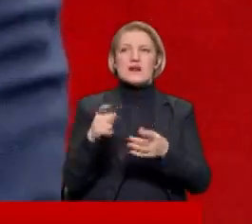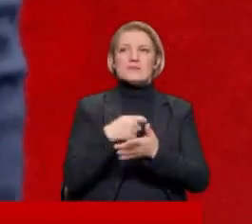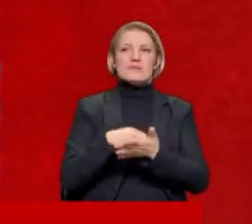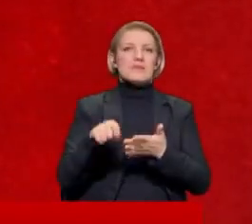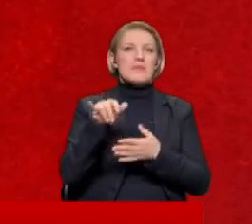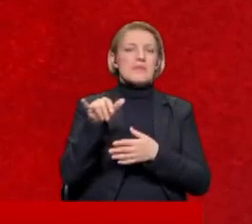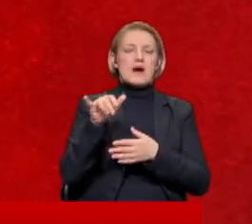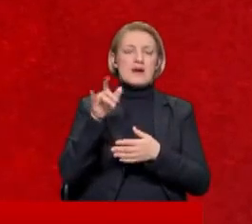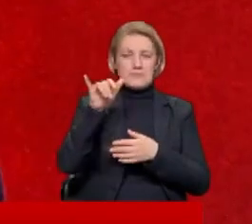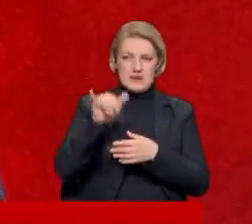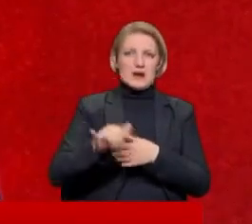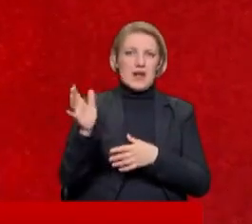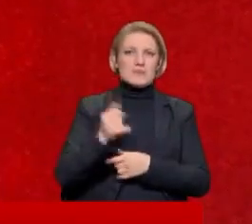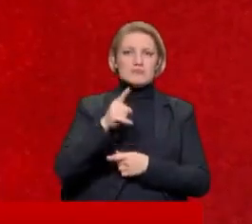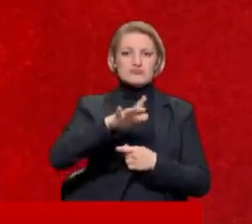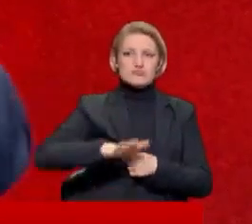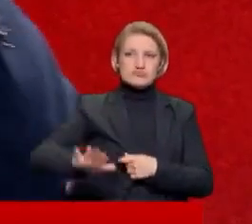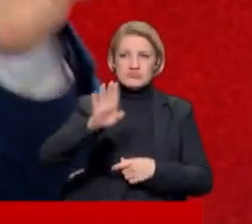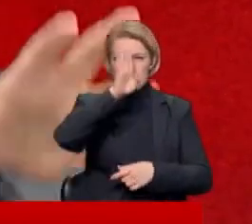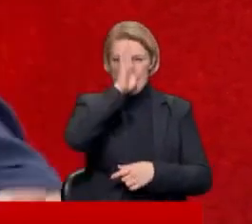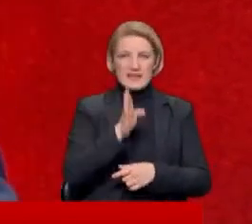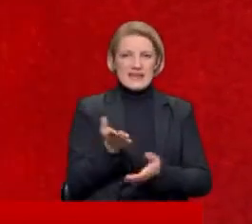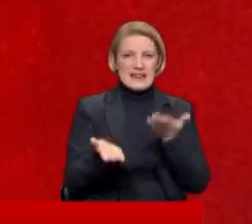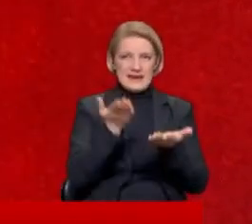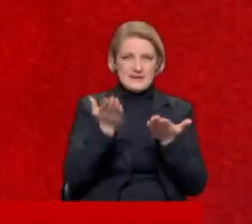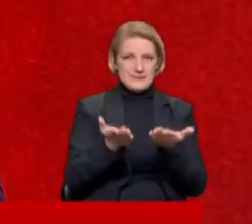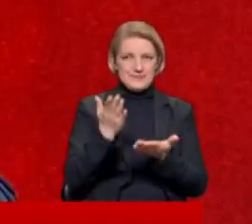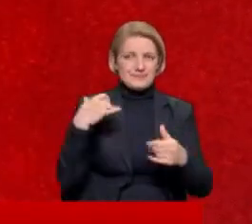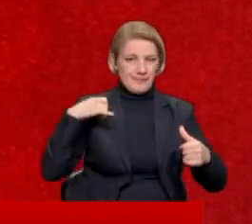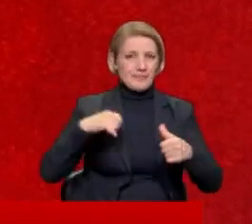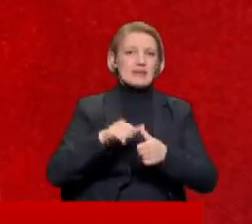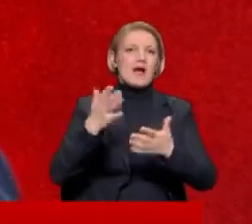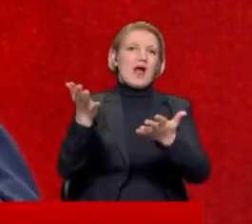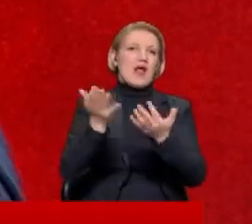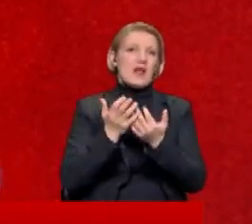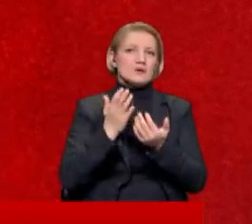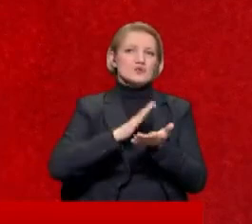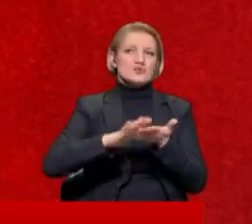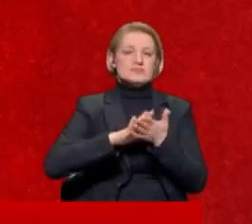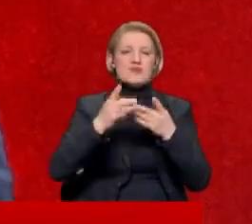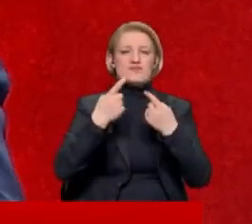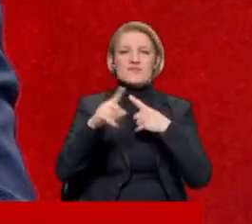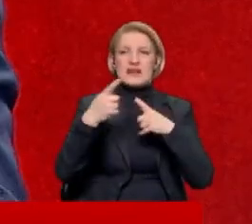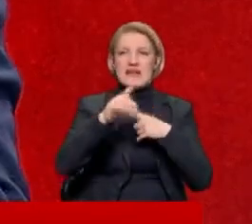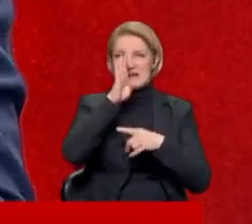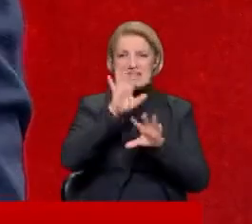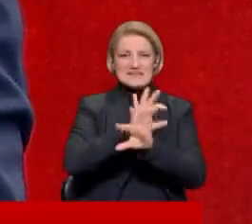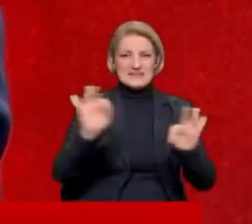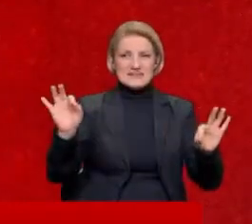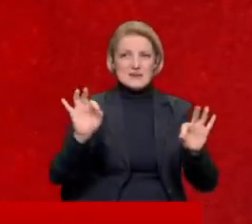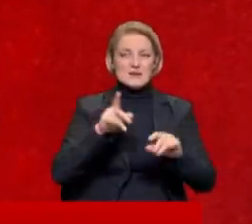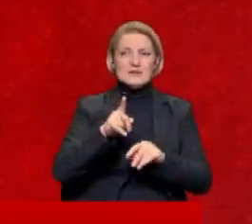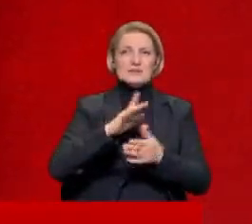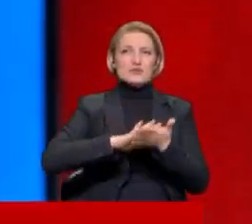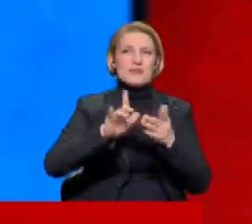emeklilik hakkı doğmuş. Şimdi bütün bunları bir adalet perspektifiyle yeniden ele almak gerekiyor ve bu farklılıkları, adaletsizlikleri önleyecek bir